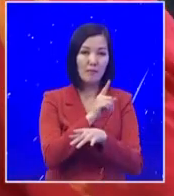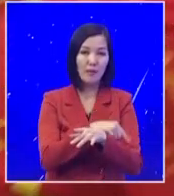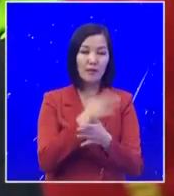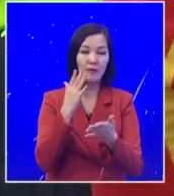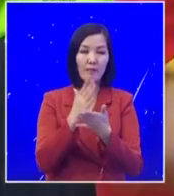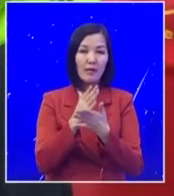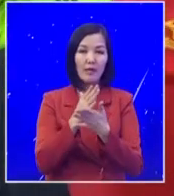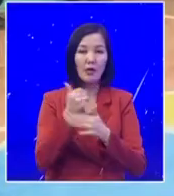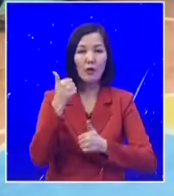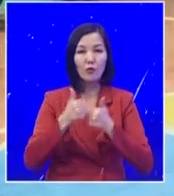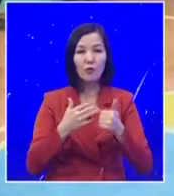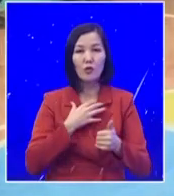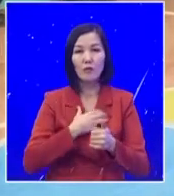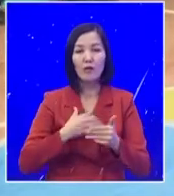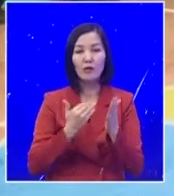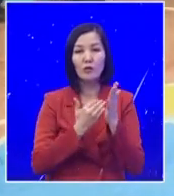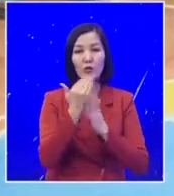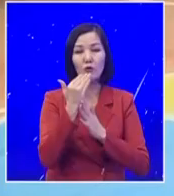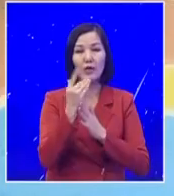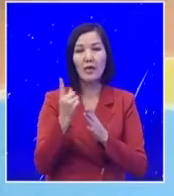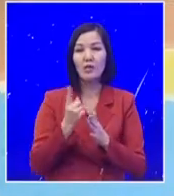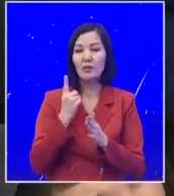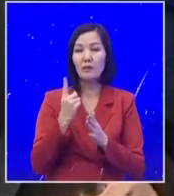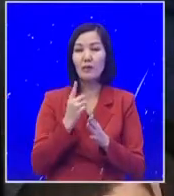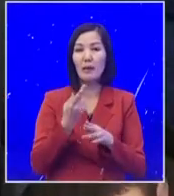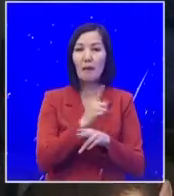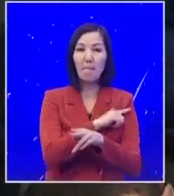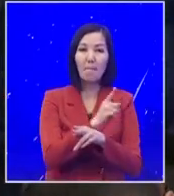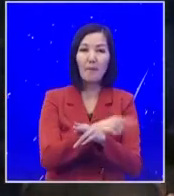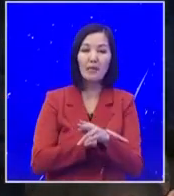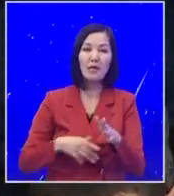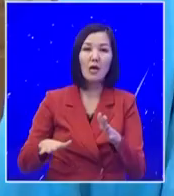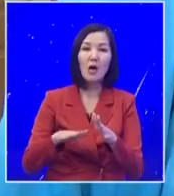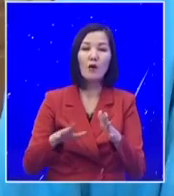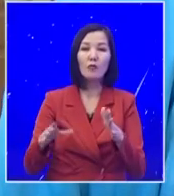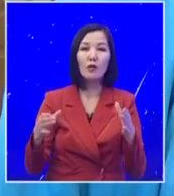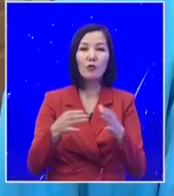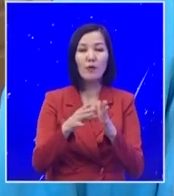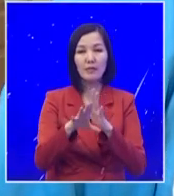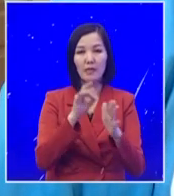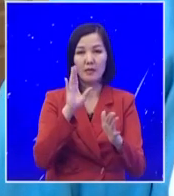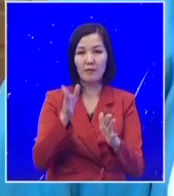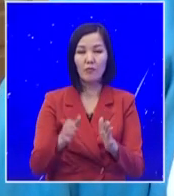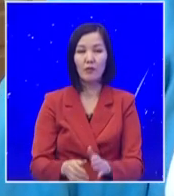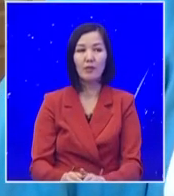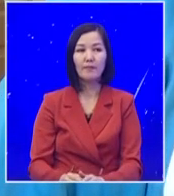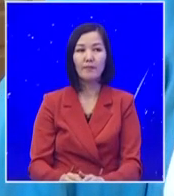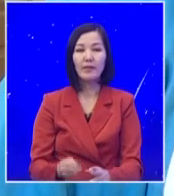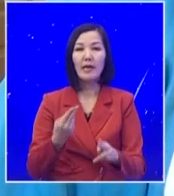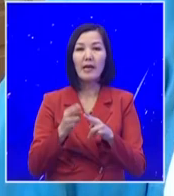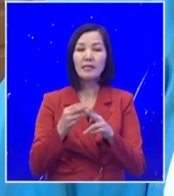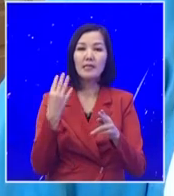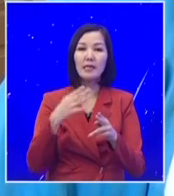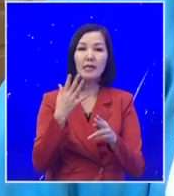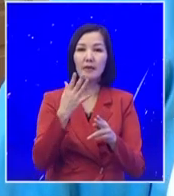үшін турнирдің маңызы жоғары. Өйткені шеберлігімен көзге түскендер аудан құрамасына алынбақ. Әсіресе мына 45 жастан жоғарғы